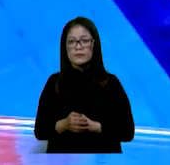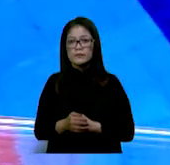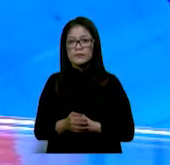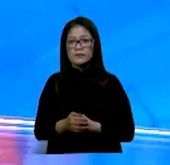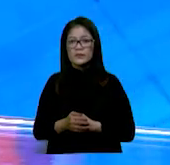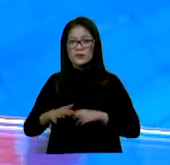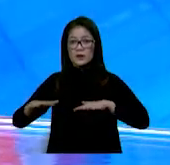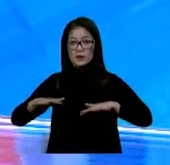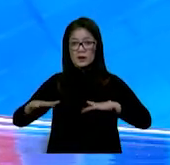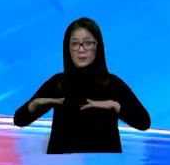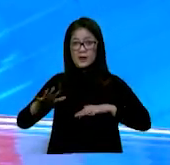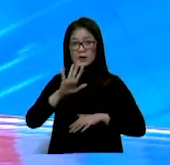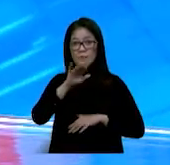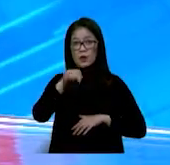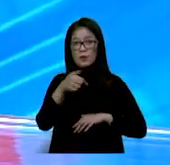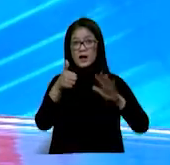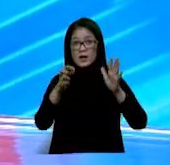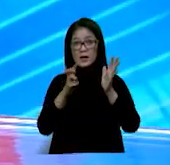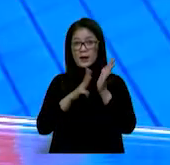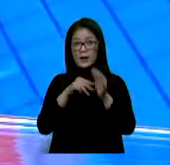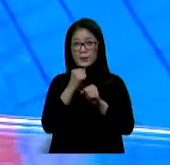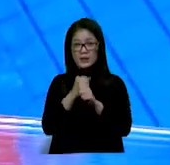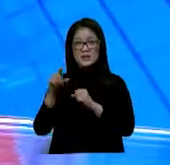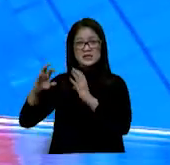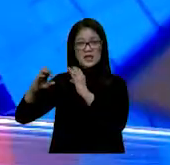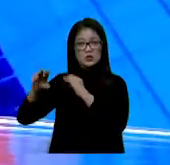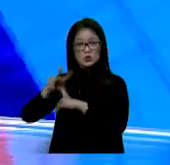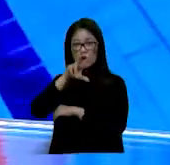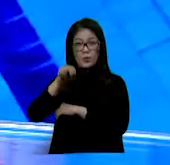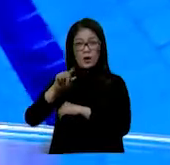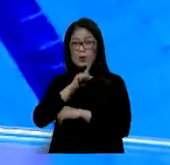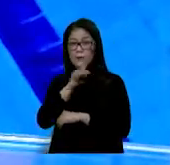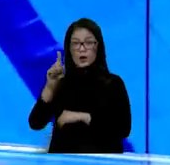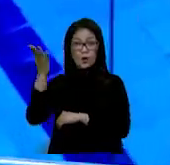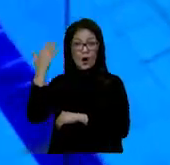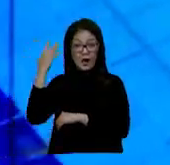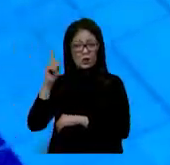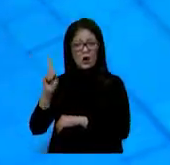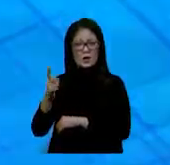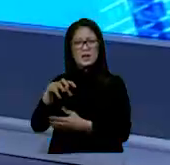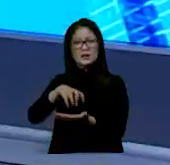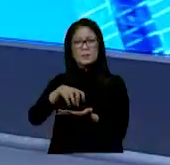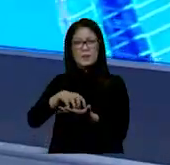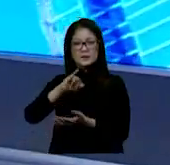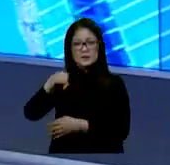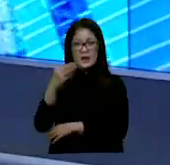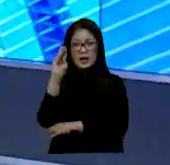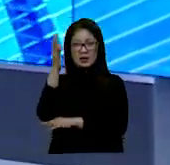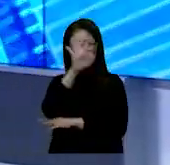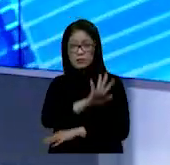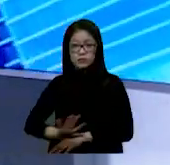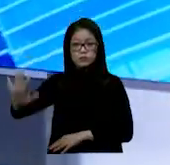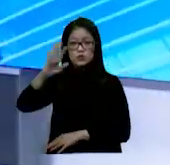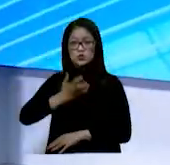Pemirsa, gempa magnitudo 5,6 mengguncang Cianjur, Jawa Barat Senin pekan lalu. Guncangan gempa ini dirasakan di sejumlah wilayah termasuk Jabodetabek,